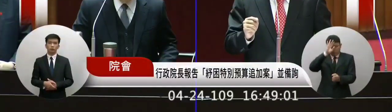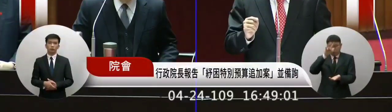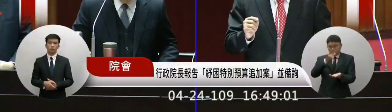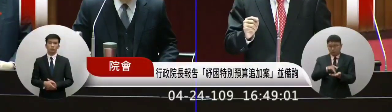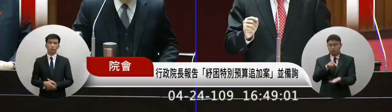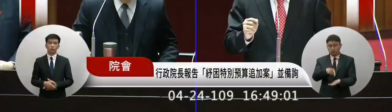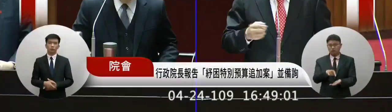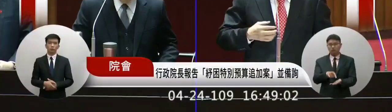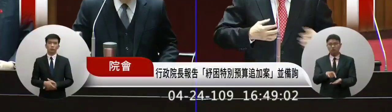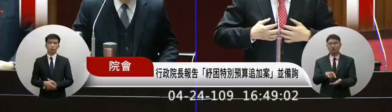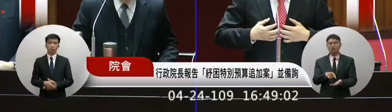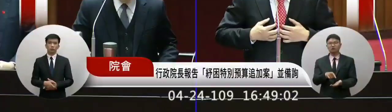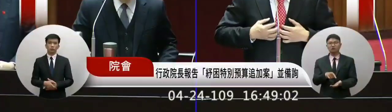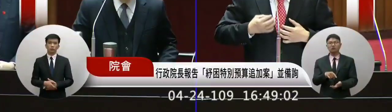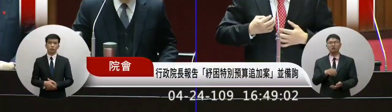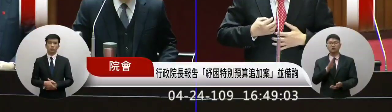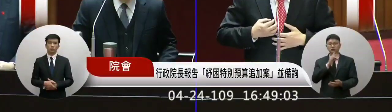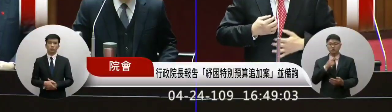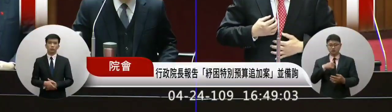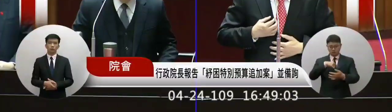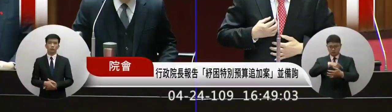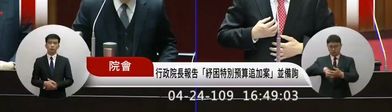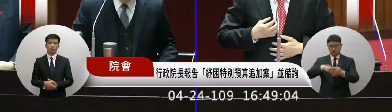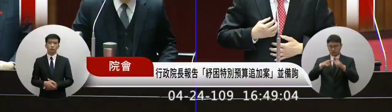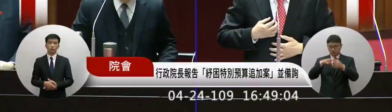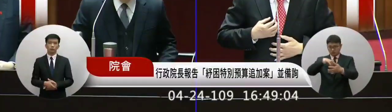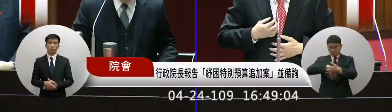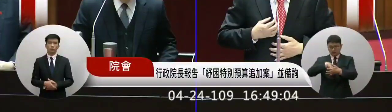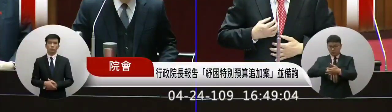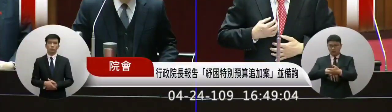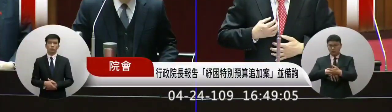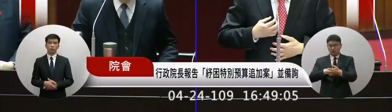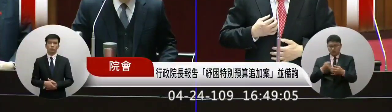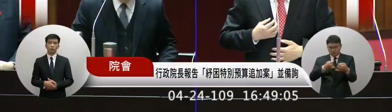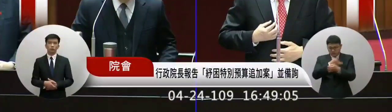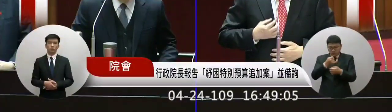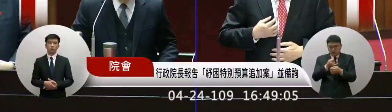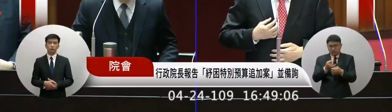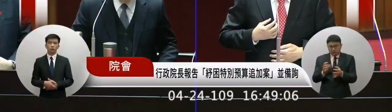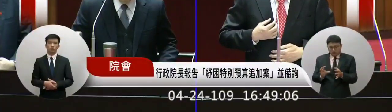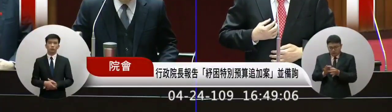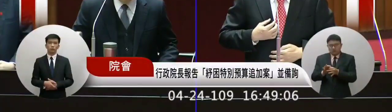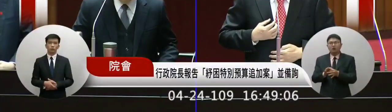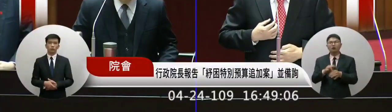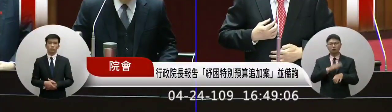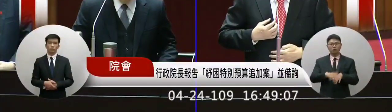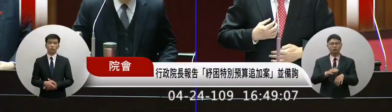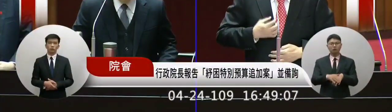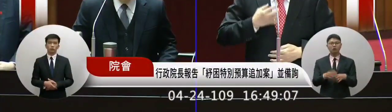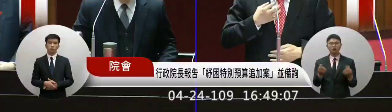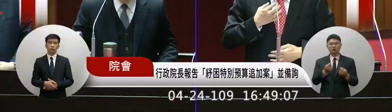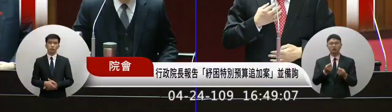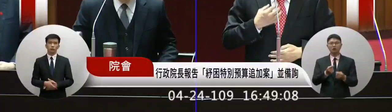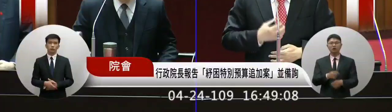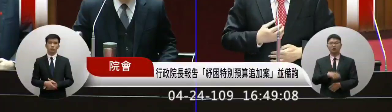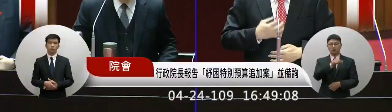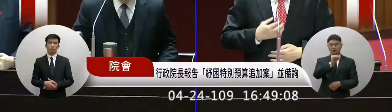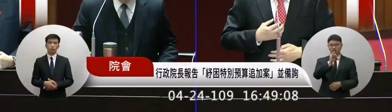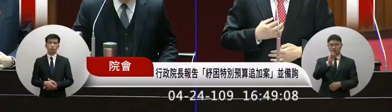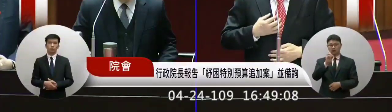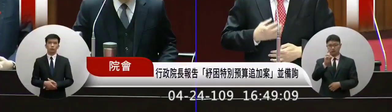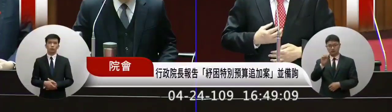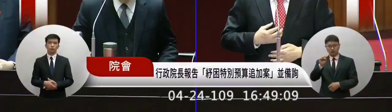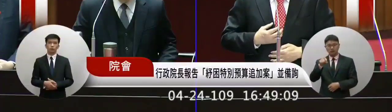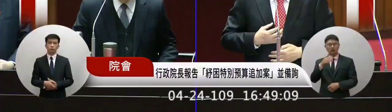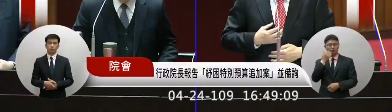核酸，它是在人体里面跟细胞会结合，跟艾滋病一样，当你抗